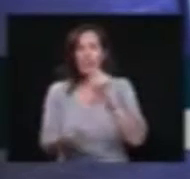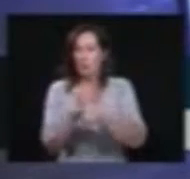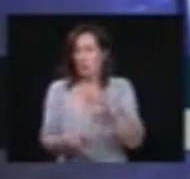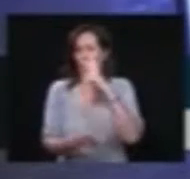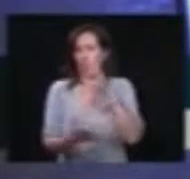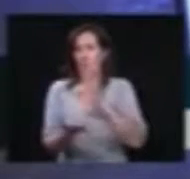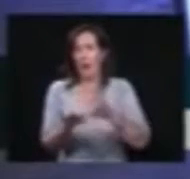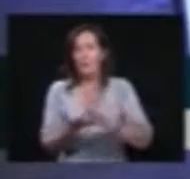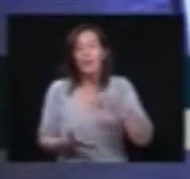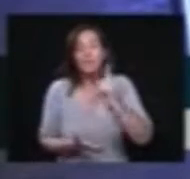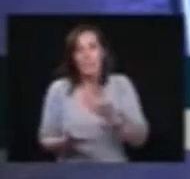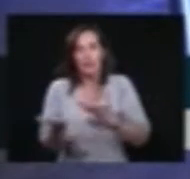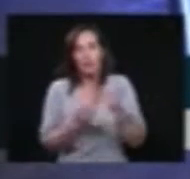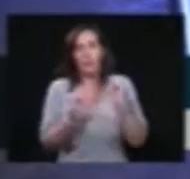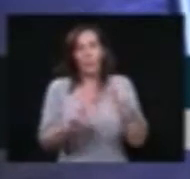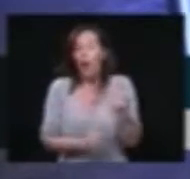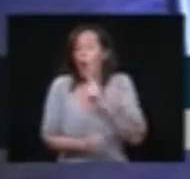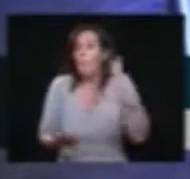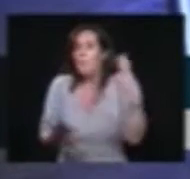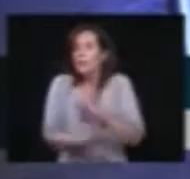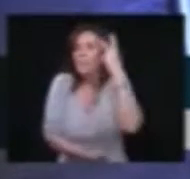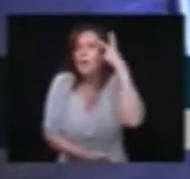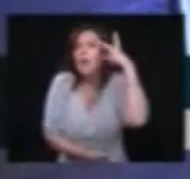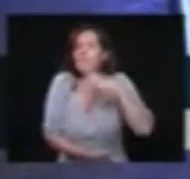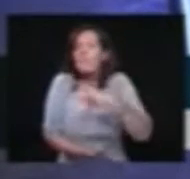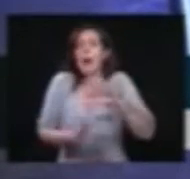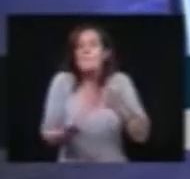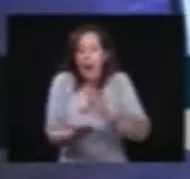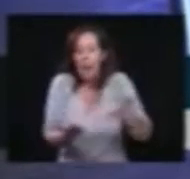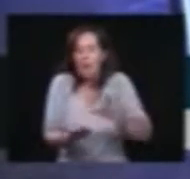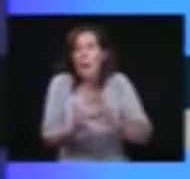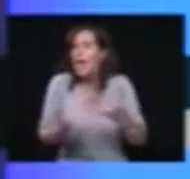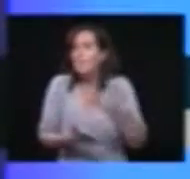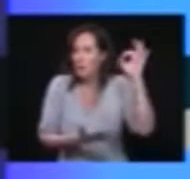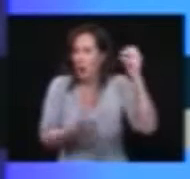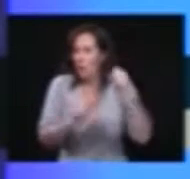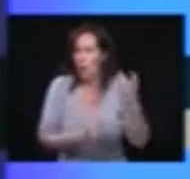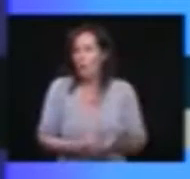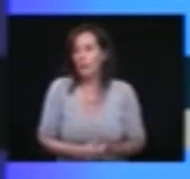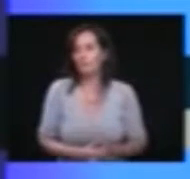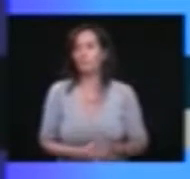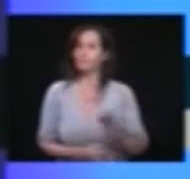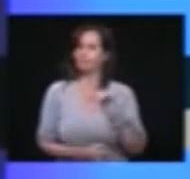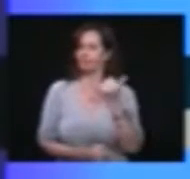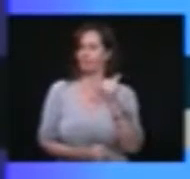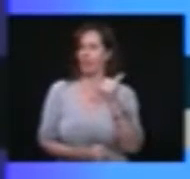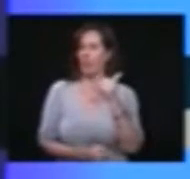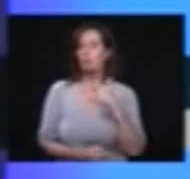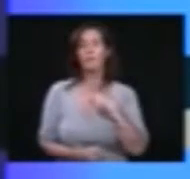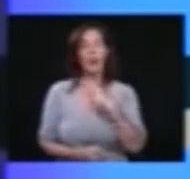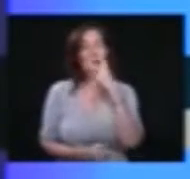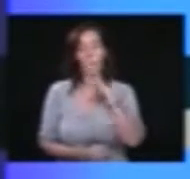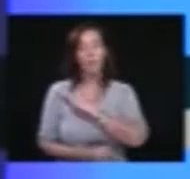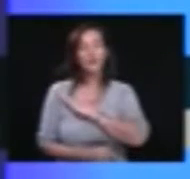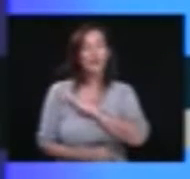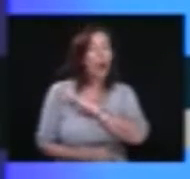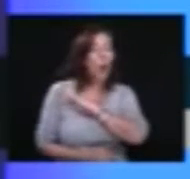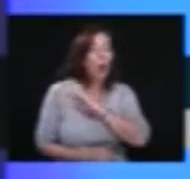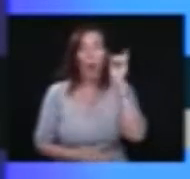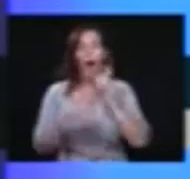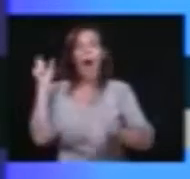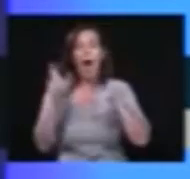שראינו בכתבה, שצריכים את השירות הזה, לא מצליחים להבין מה למלא איפה. נכון, ואנחנו רואים שכל שכבות